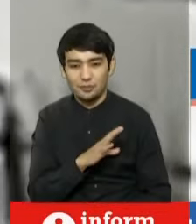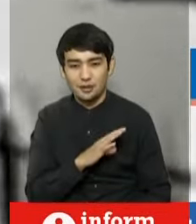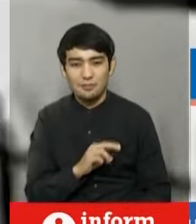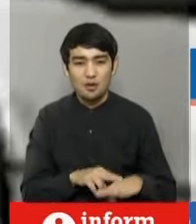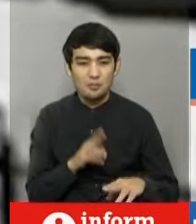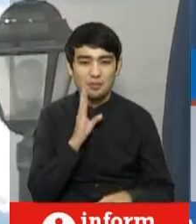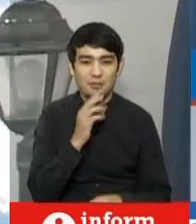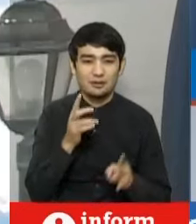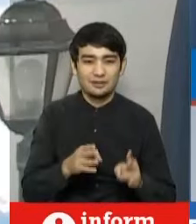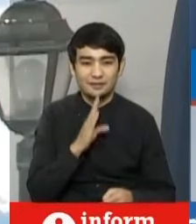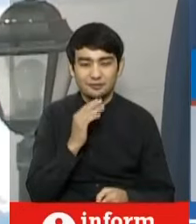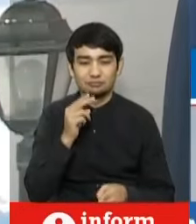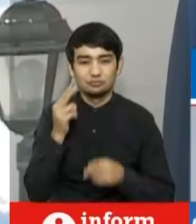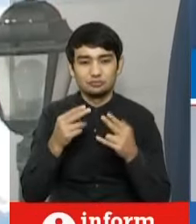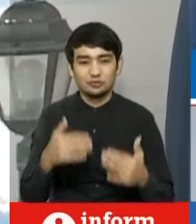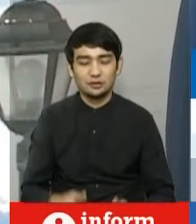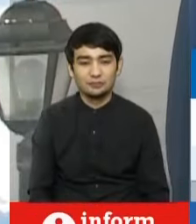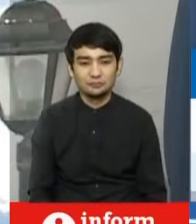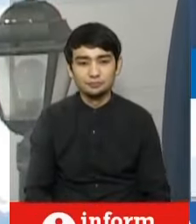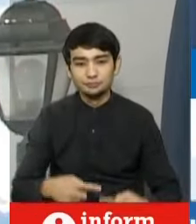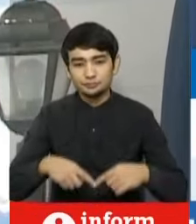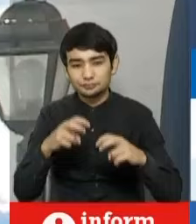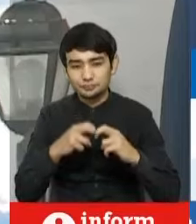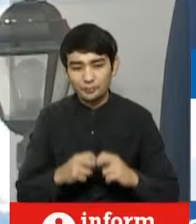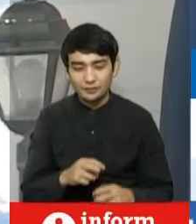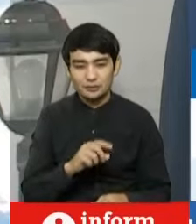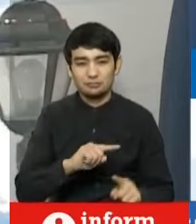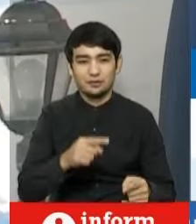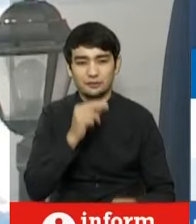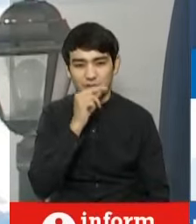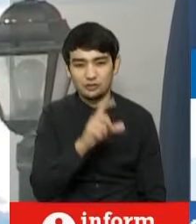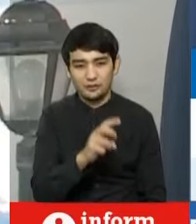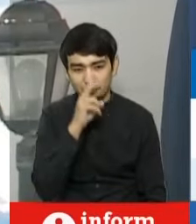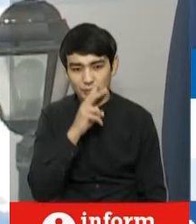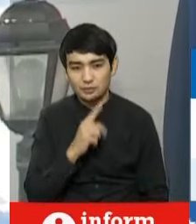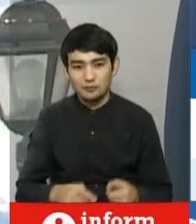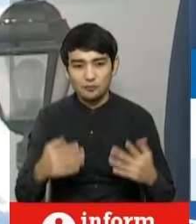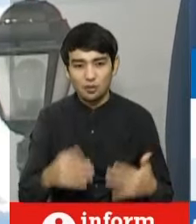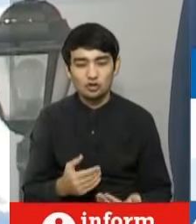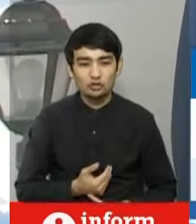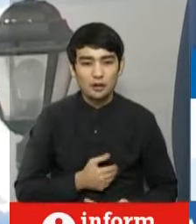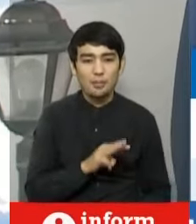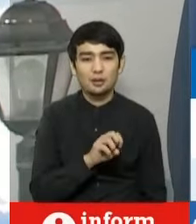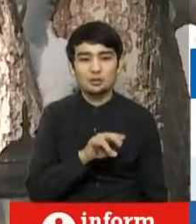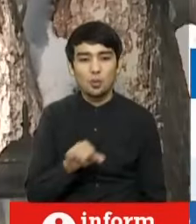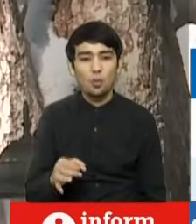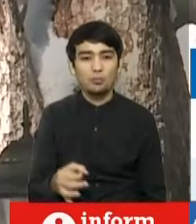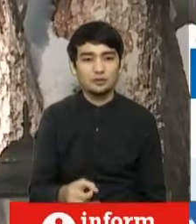мама жертвы. В результате следственных действий задержан и заключен под стражу на 2 месяца житель Мангистауской